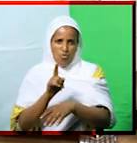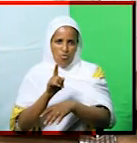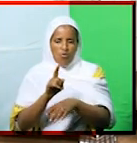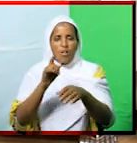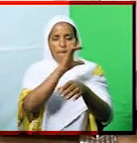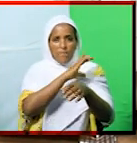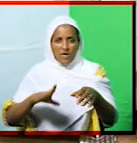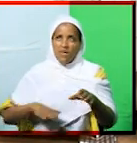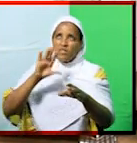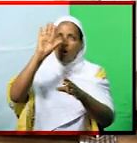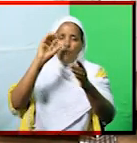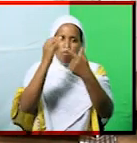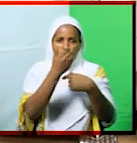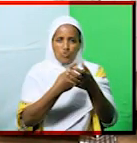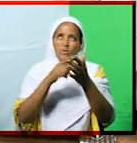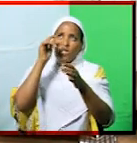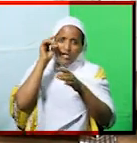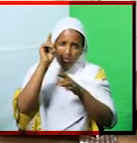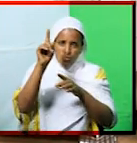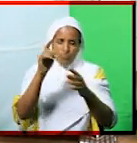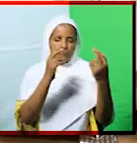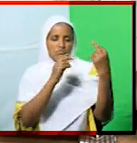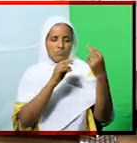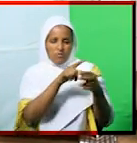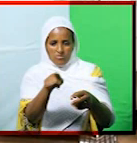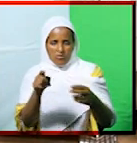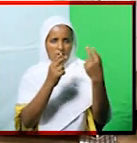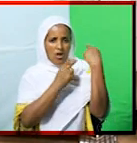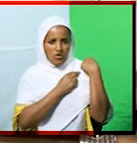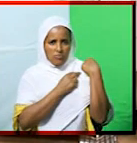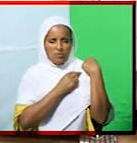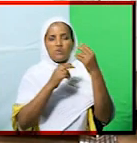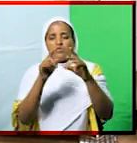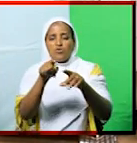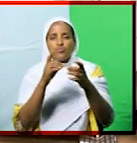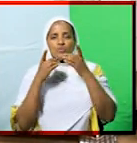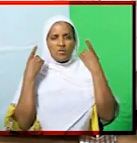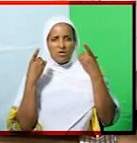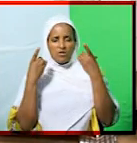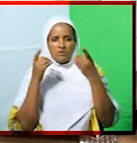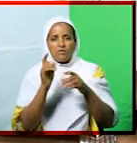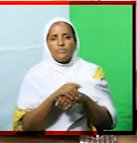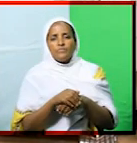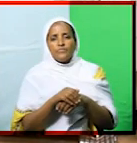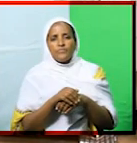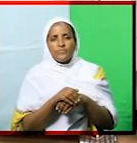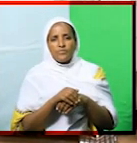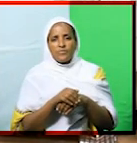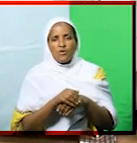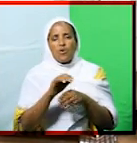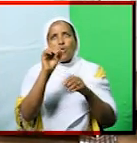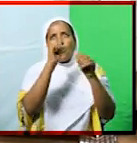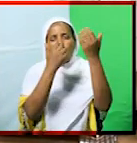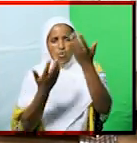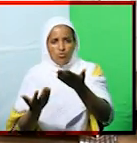ሳያሜ ካህናት ነው። በእነሱ አድሮባቸው እነሱ አገልግሎት እንዲፈጽሙ በረዴት የክህነታቸው ምንጭ እሱ ነው። በጌትነቱ ደግሞ